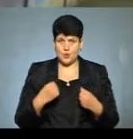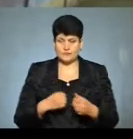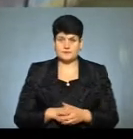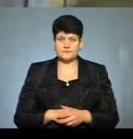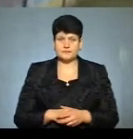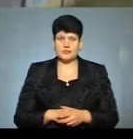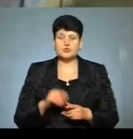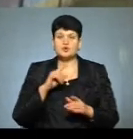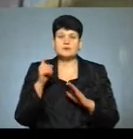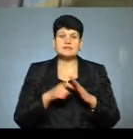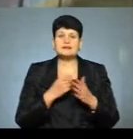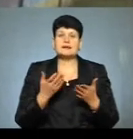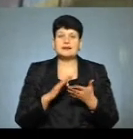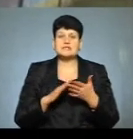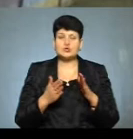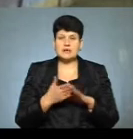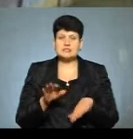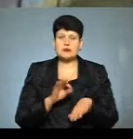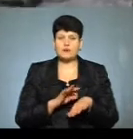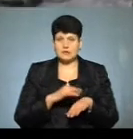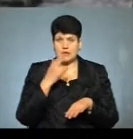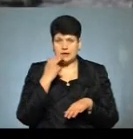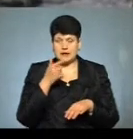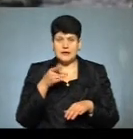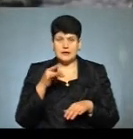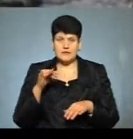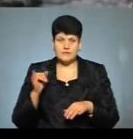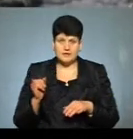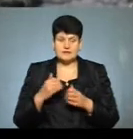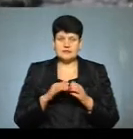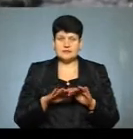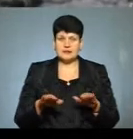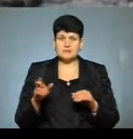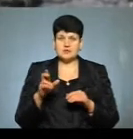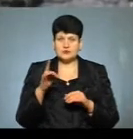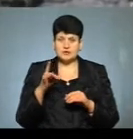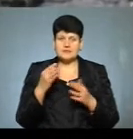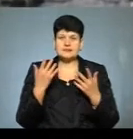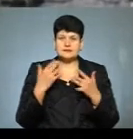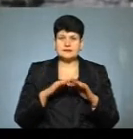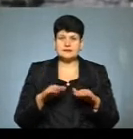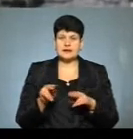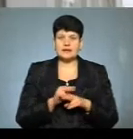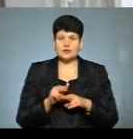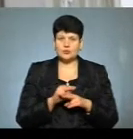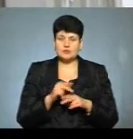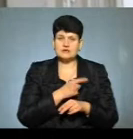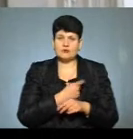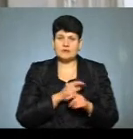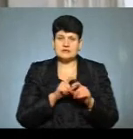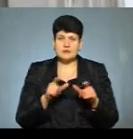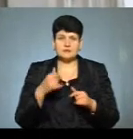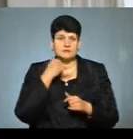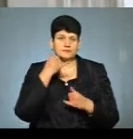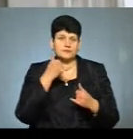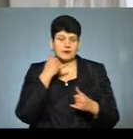Щоб дізнатися, яка ситуація із захворюваністю на грип і ГРВІ серед учнів Бережанського району та скільки школярів лікується в медзакладі, ми